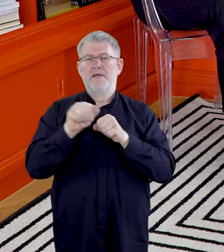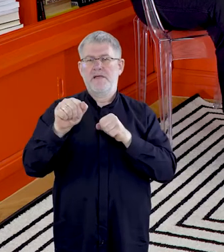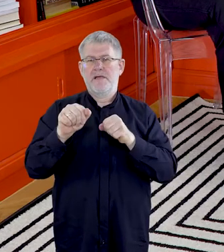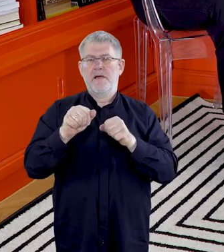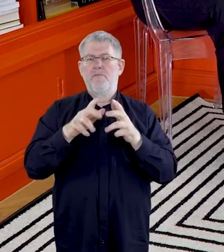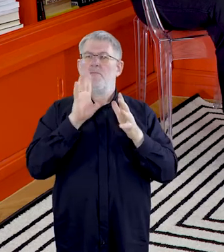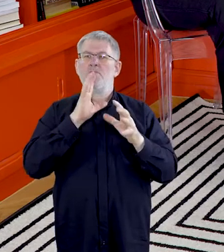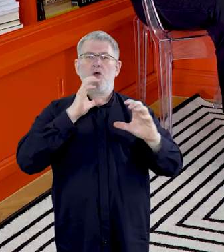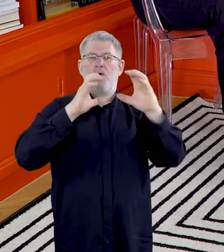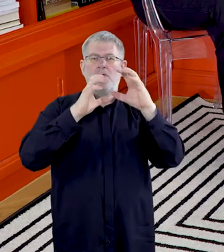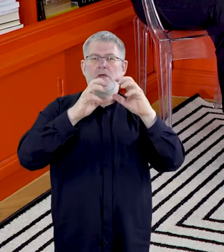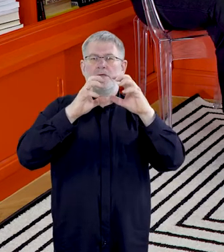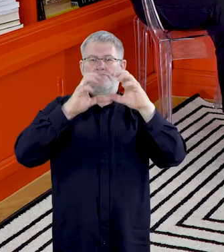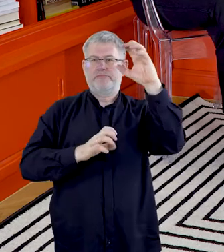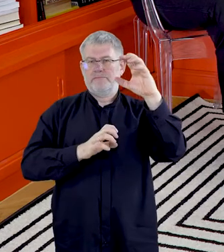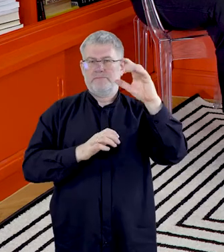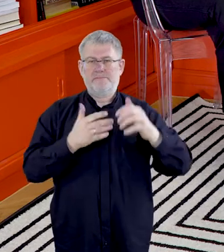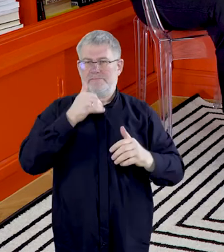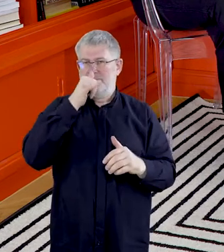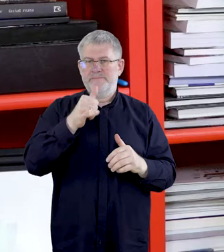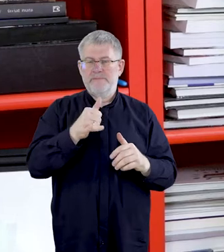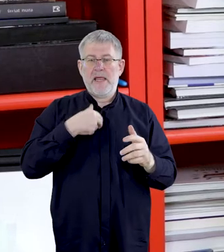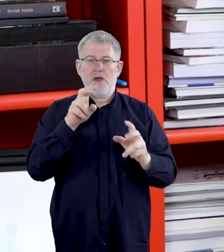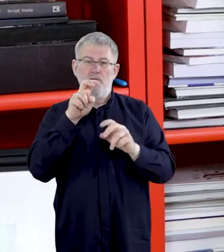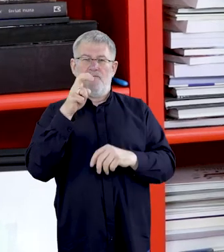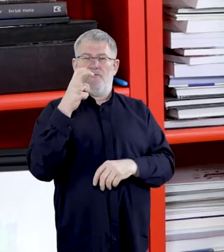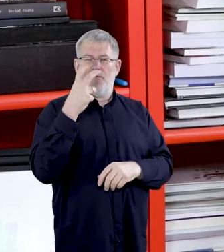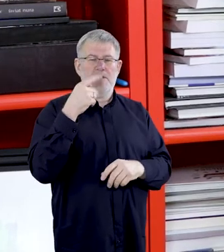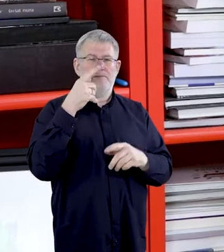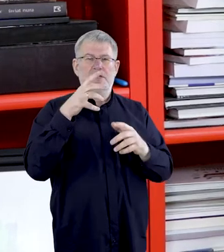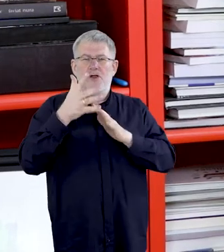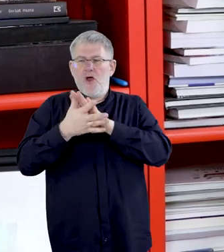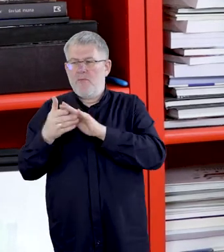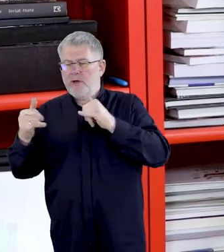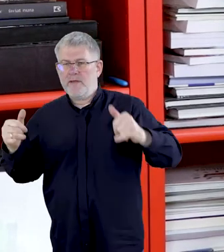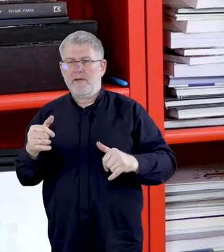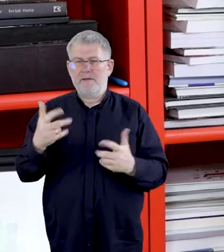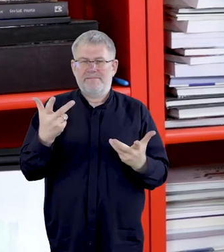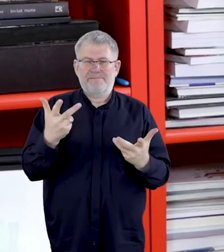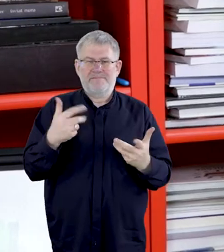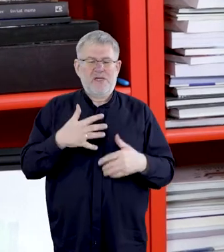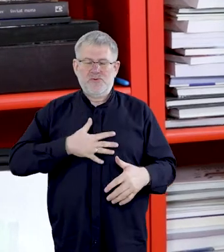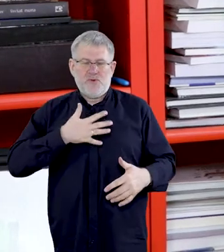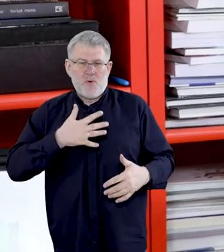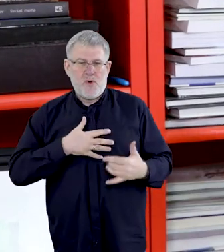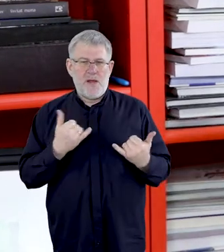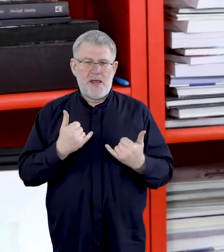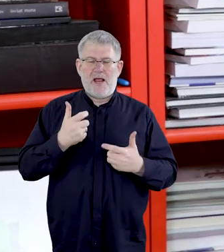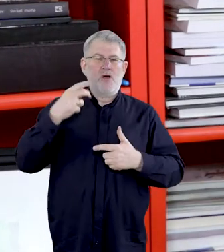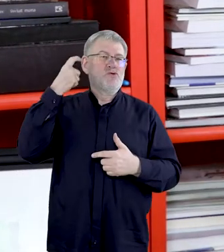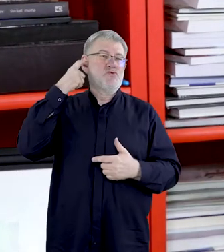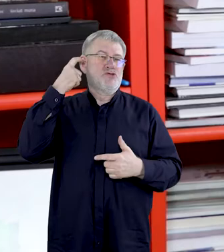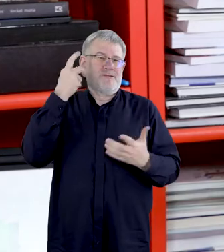jest zerwanie komunikacji w tej chwili, tak? U osób słyszących, jak ja się odwrócę i wykonuję jakieś czynności, coś tam robię, no to w zasadzie my nie czujemy tego jako zerwanie. Czyli